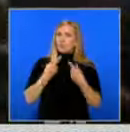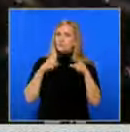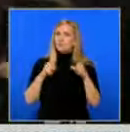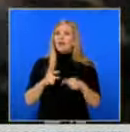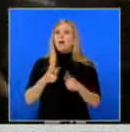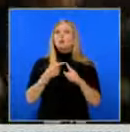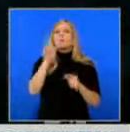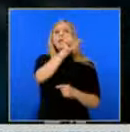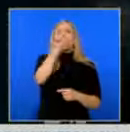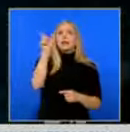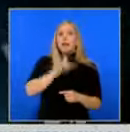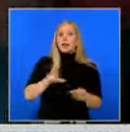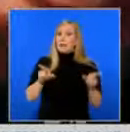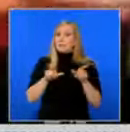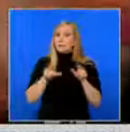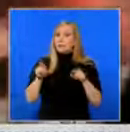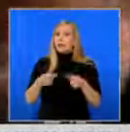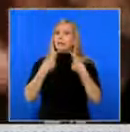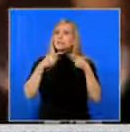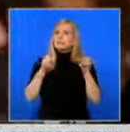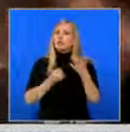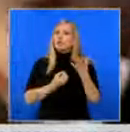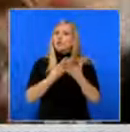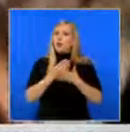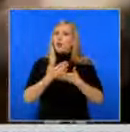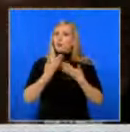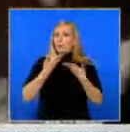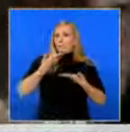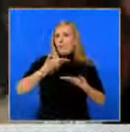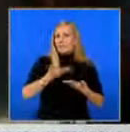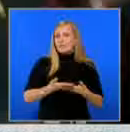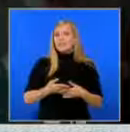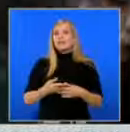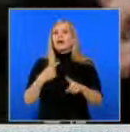италианците от манескин които изпяха и най-новата си песен